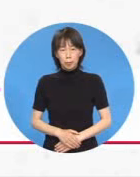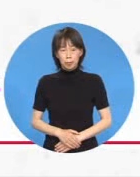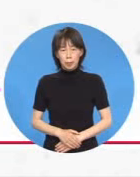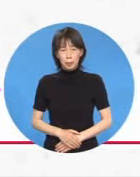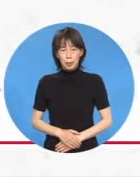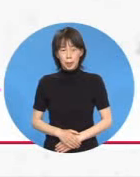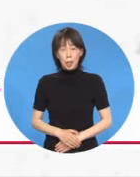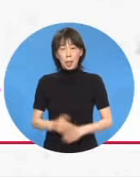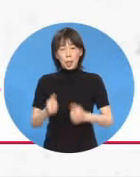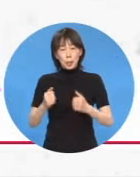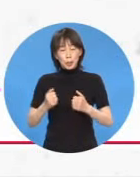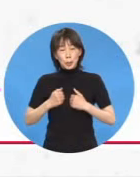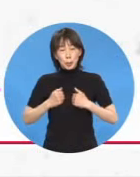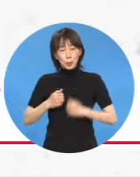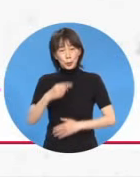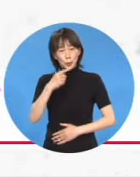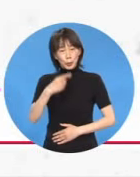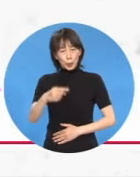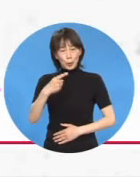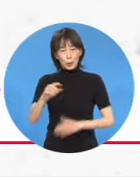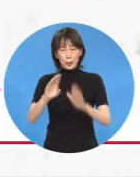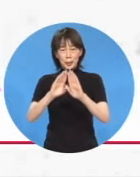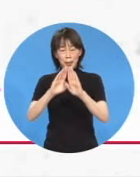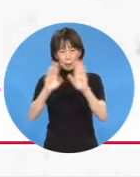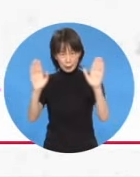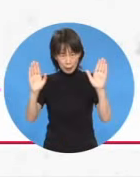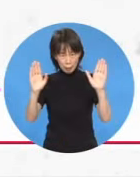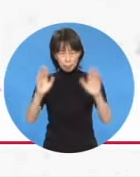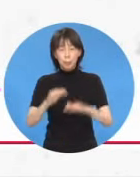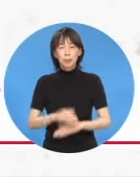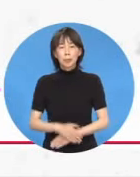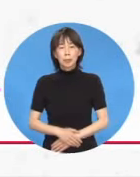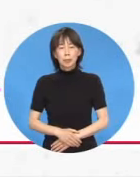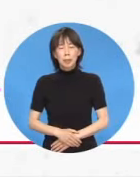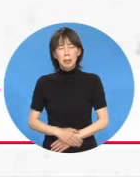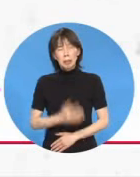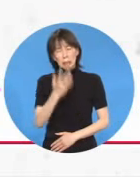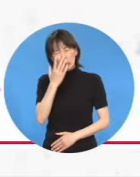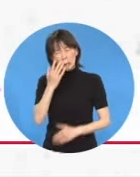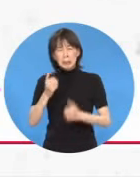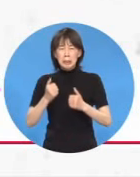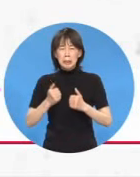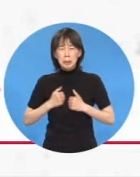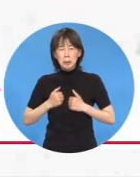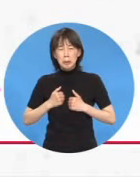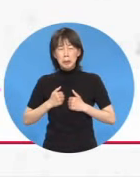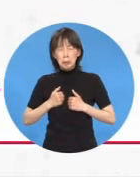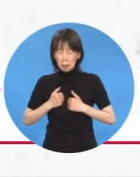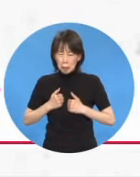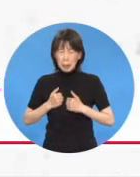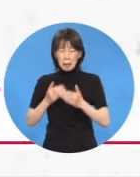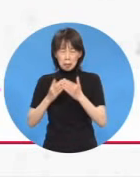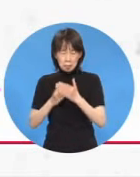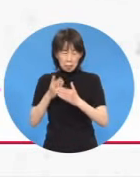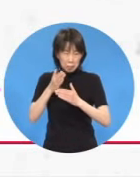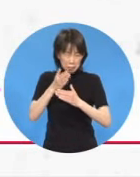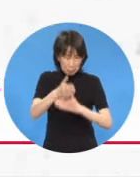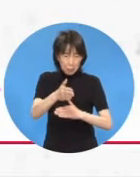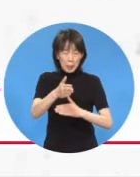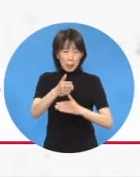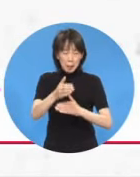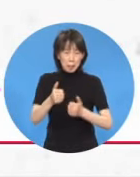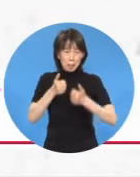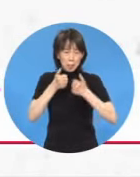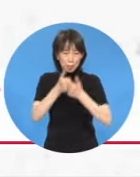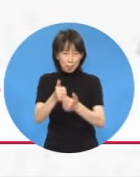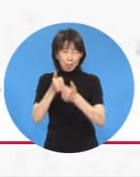月27日公園寺体育館でスポーツ教室が開かれ子供たちが飛びやマト運動